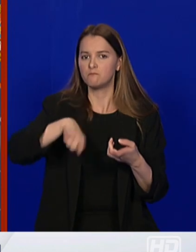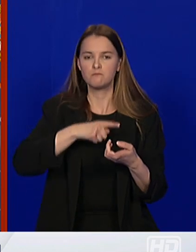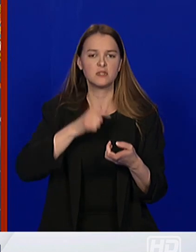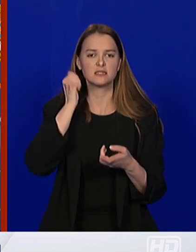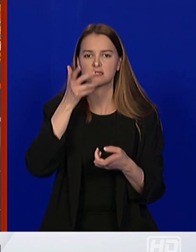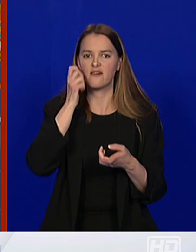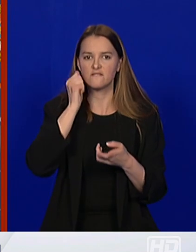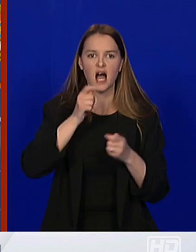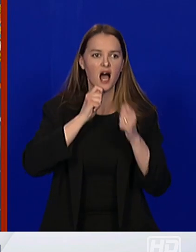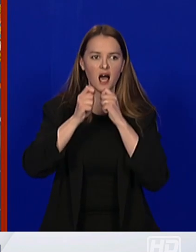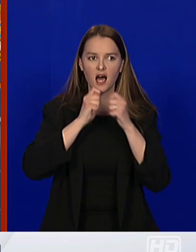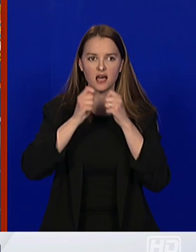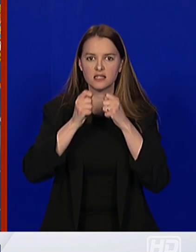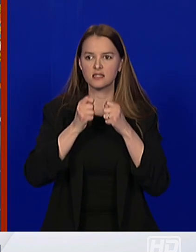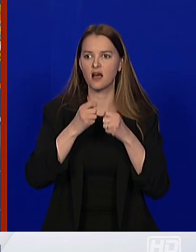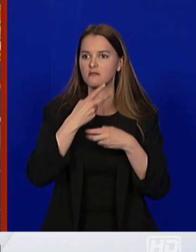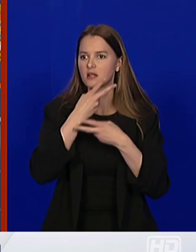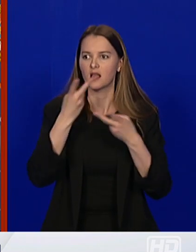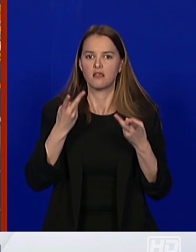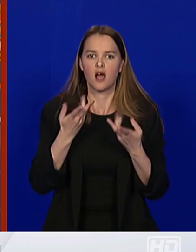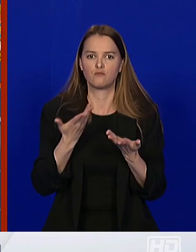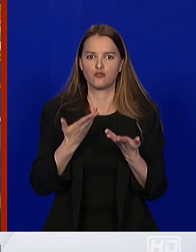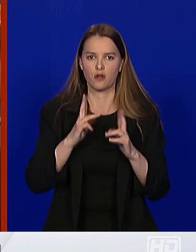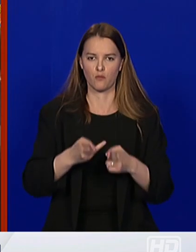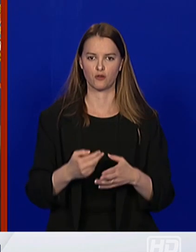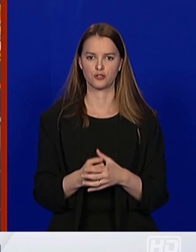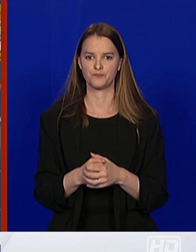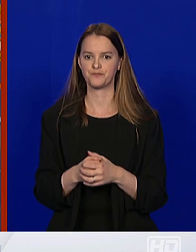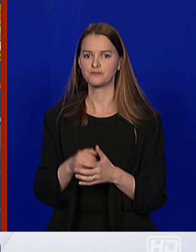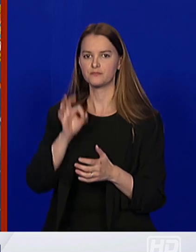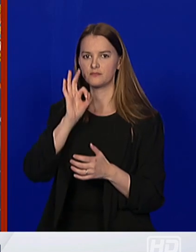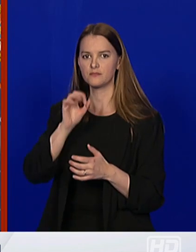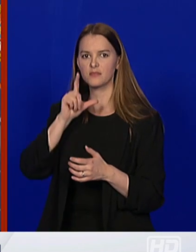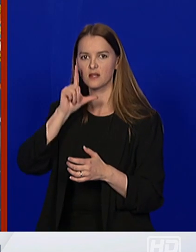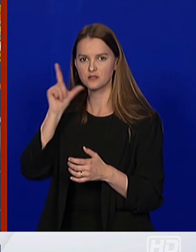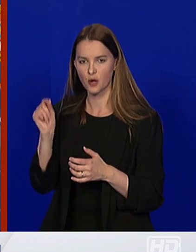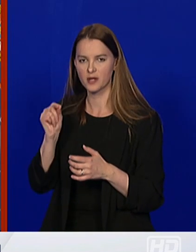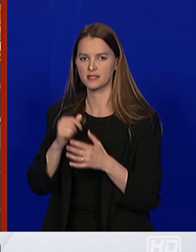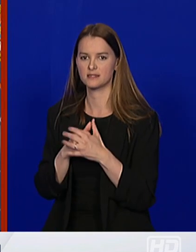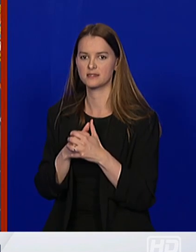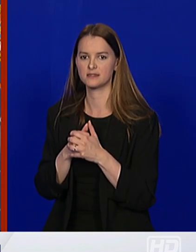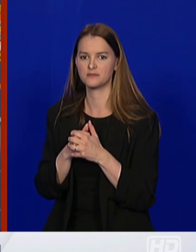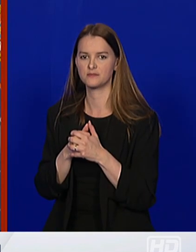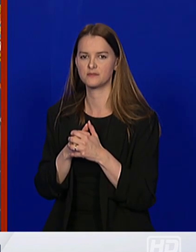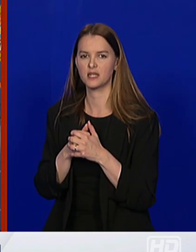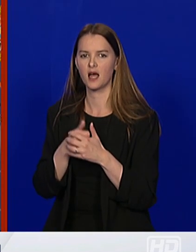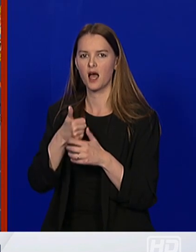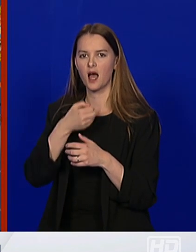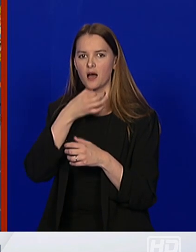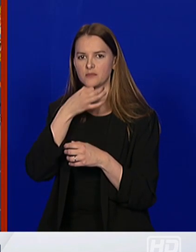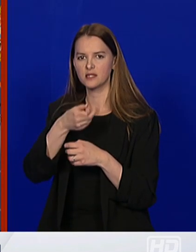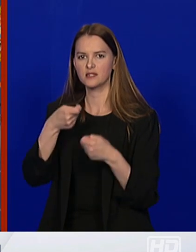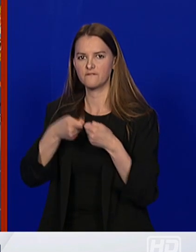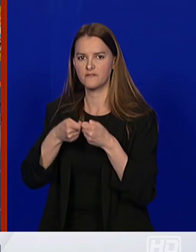i osvjetljavamo sa više različitih aspekata. Dobar dan, Azraja Šlaganin FM. Ja bih se vratila na zaštitnu opremu.